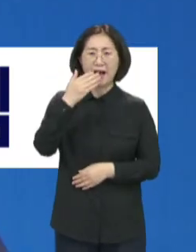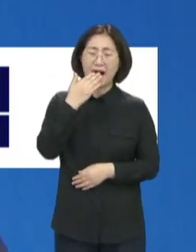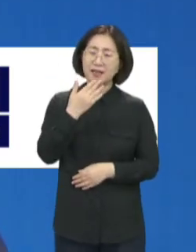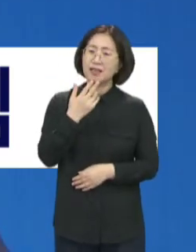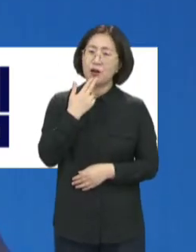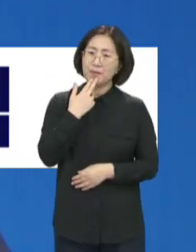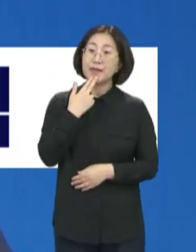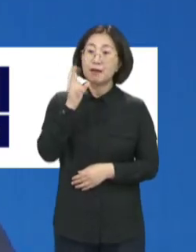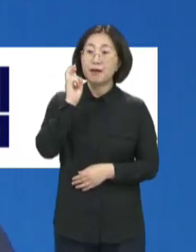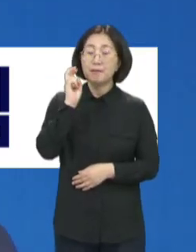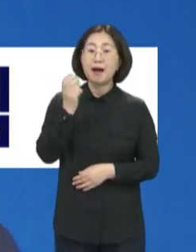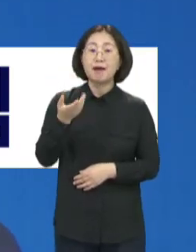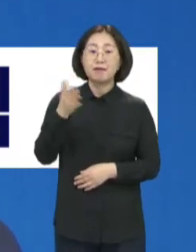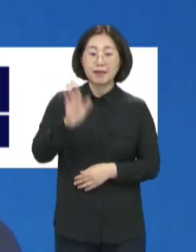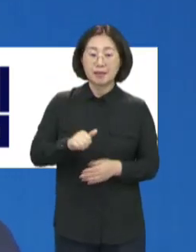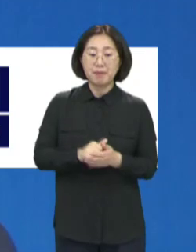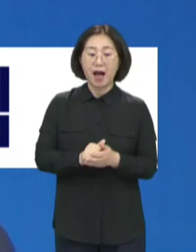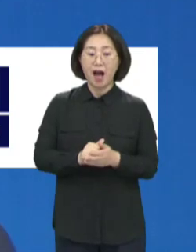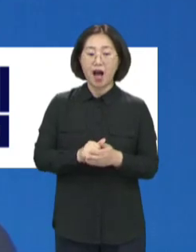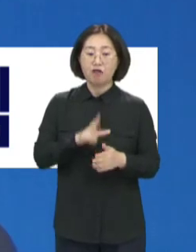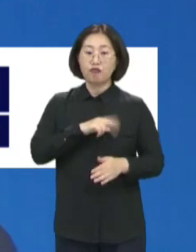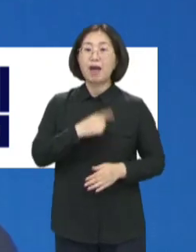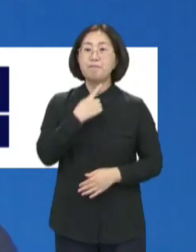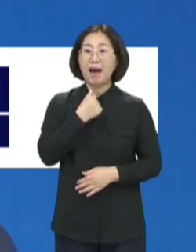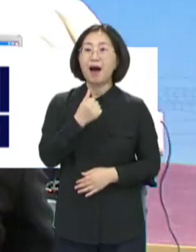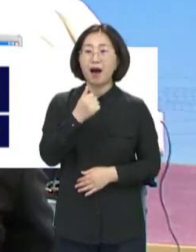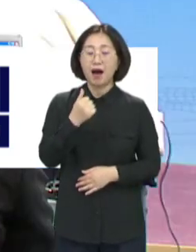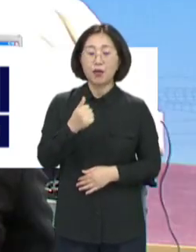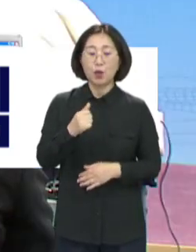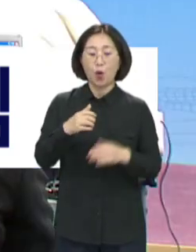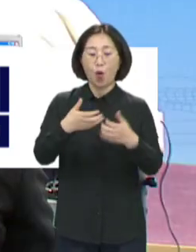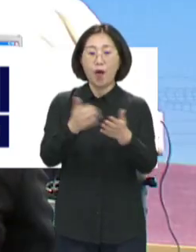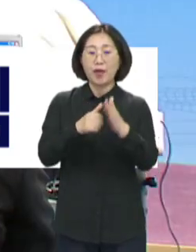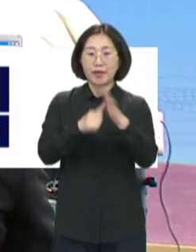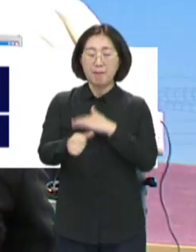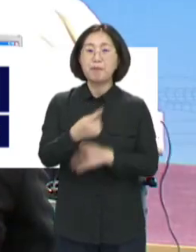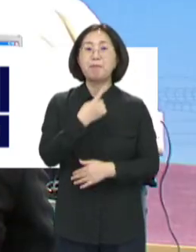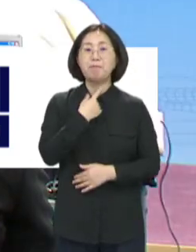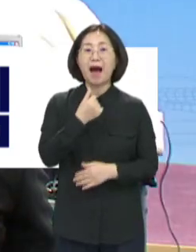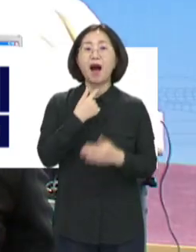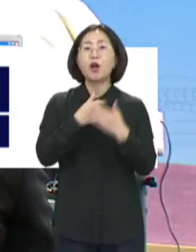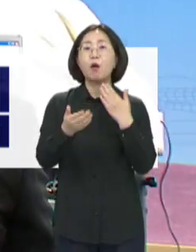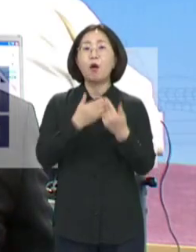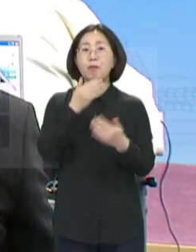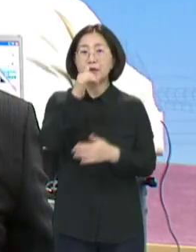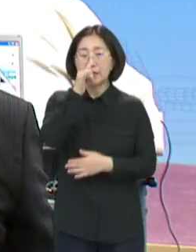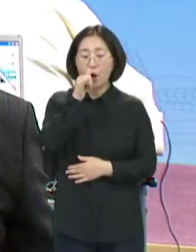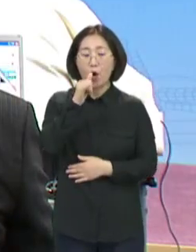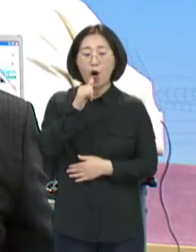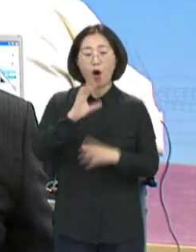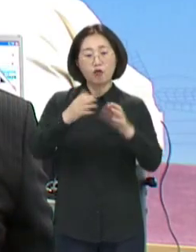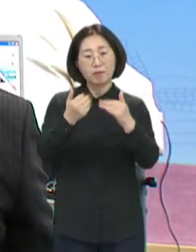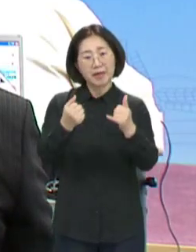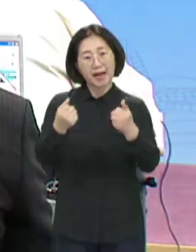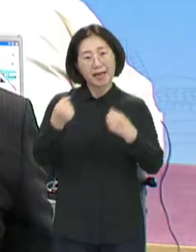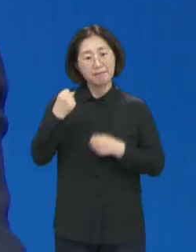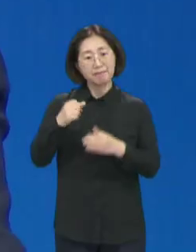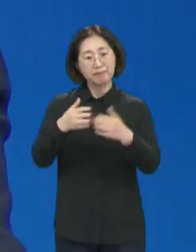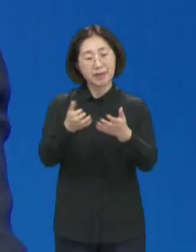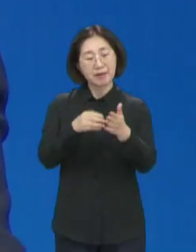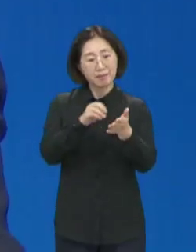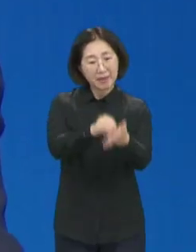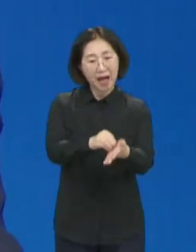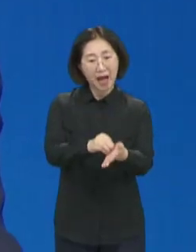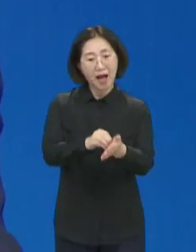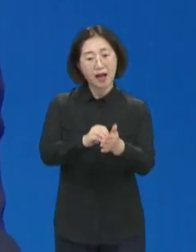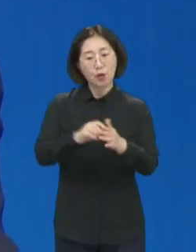않다고 보면서도 재선 국회의원과 선진당 원내대표 등을 지낸 경험을 바탕으로 국민의힘 입당이나 일각에서